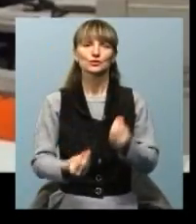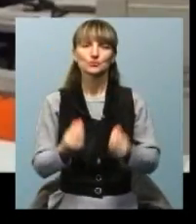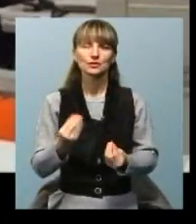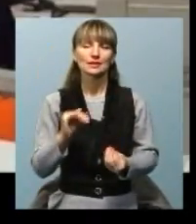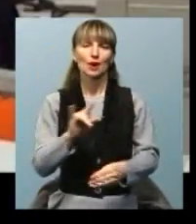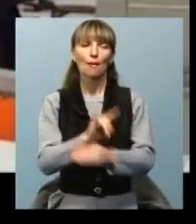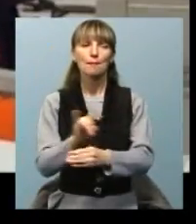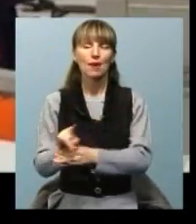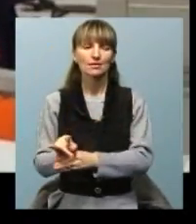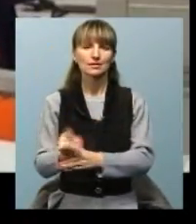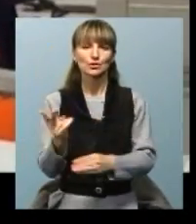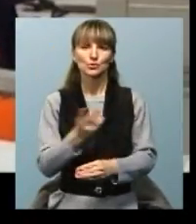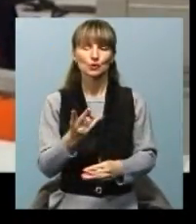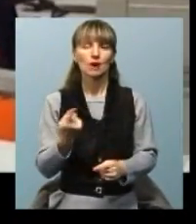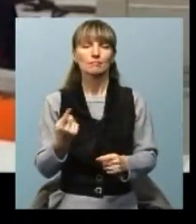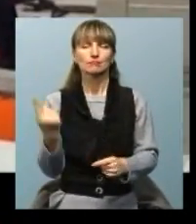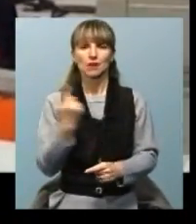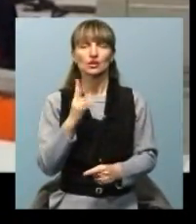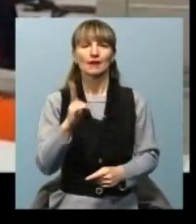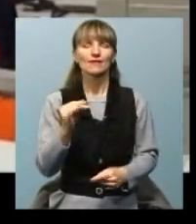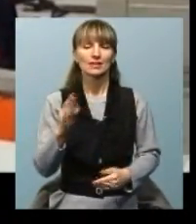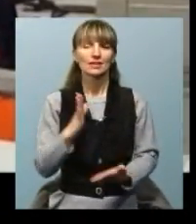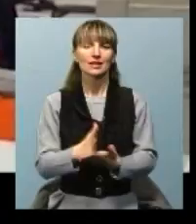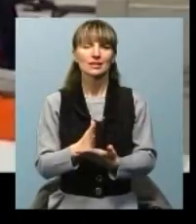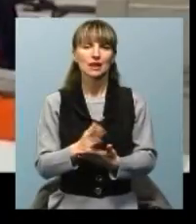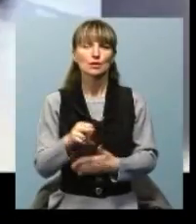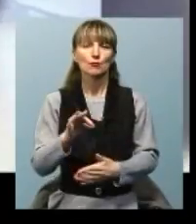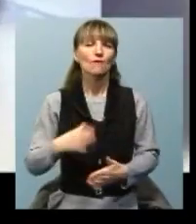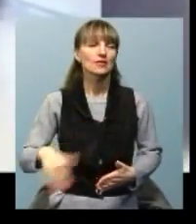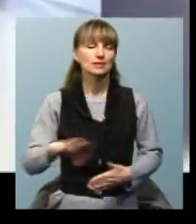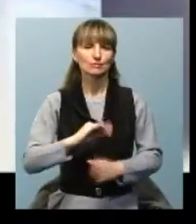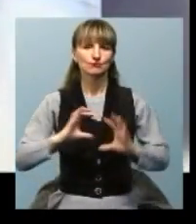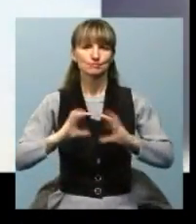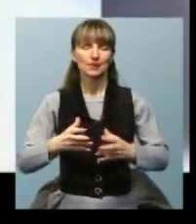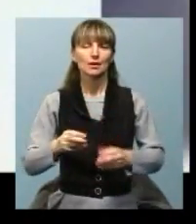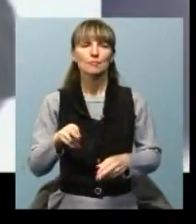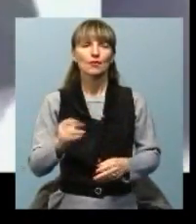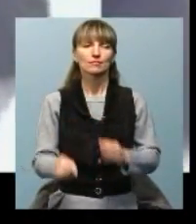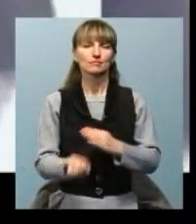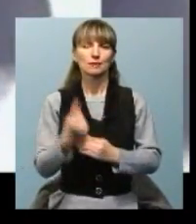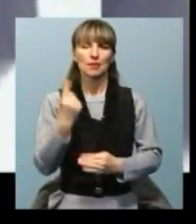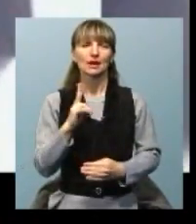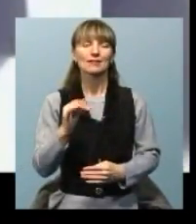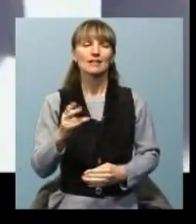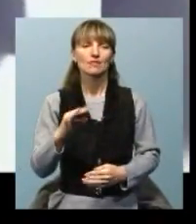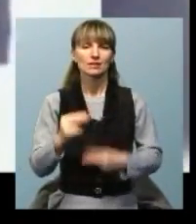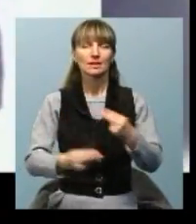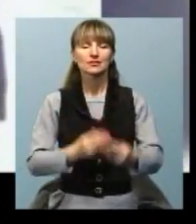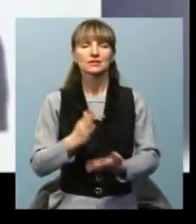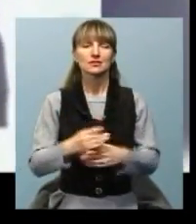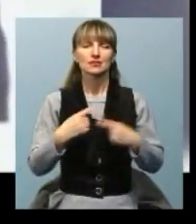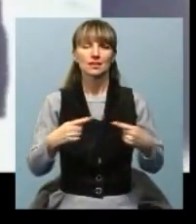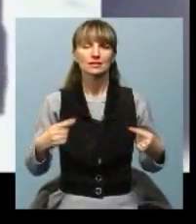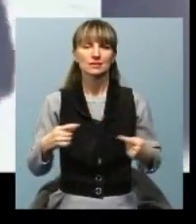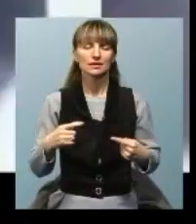і обманювати один одного саме 1 квітня існує ледь не по всьому світі. Про виникнення першоквітневої традиції існує чимало